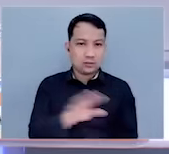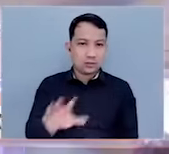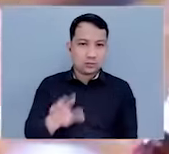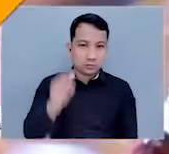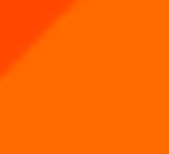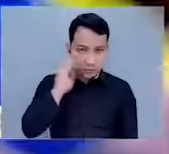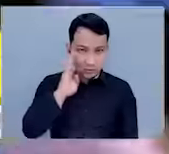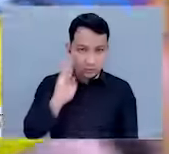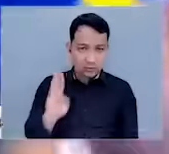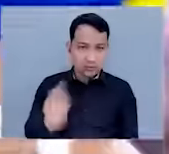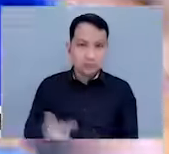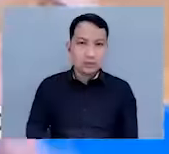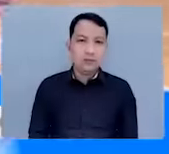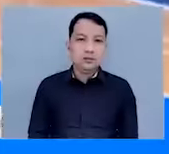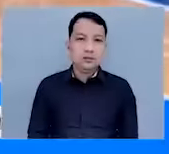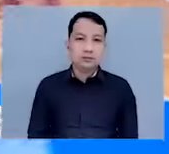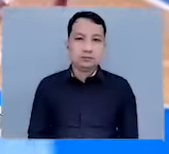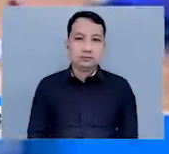Bautista.